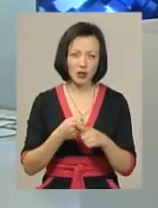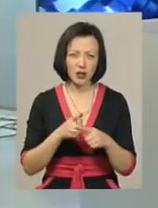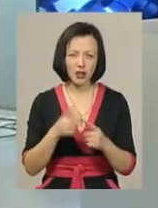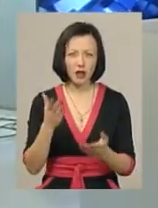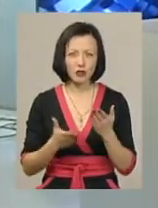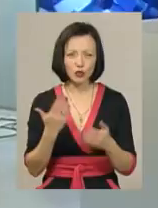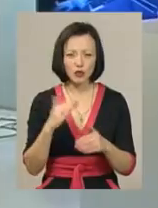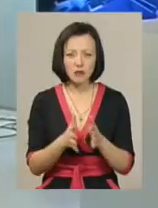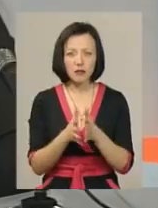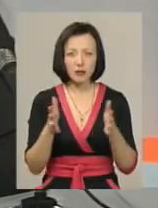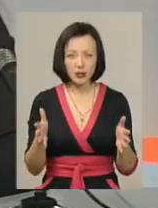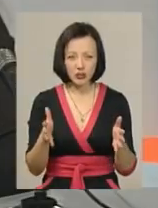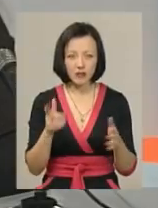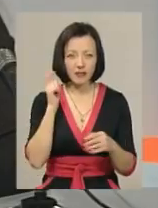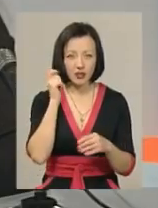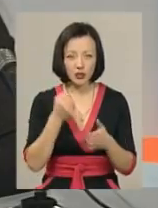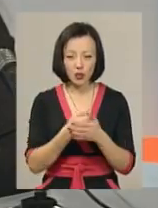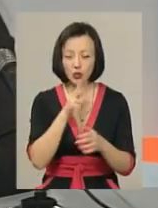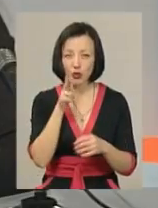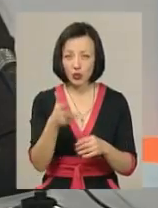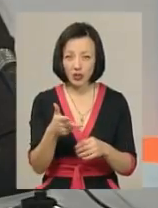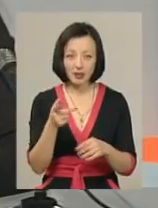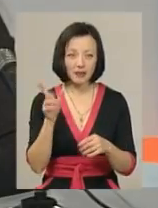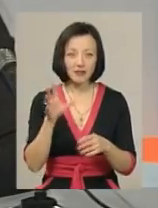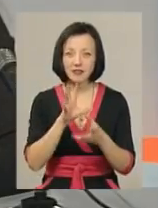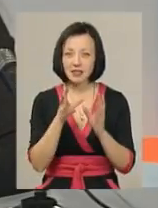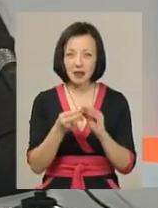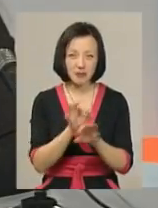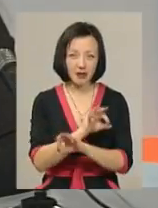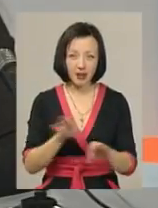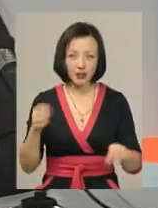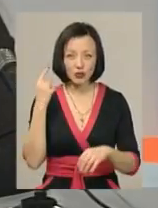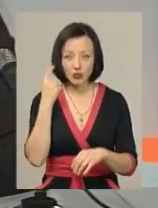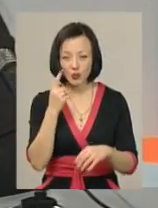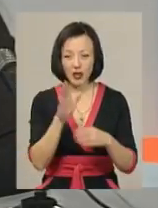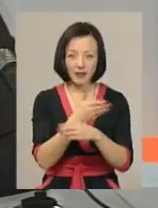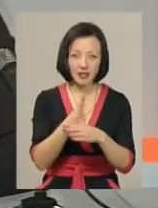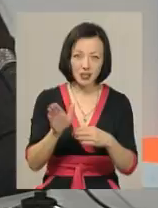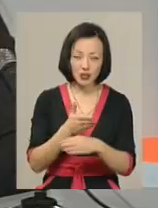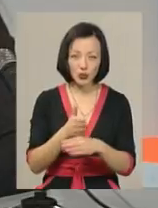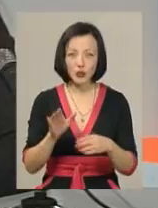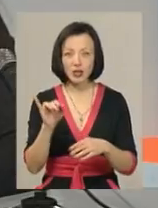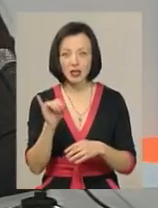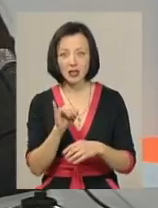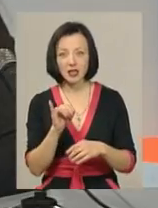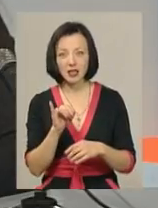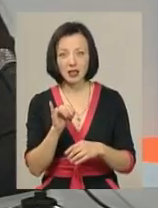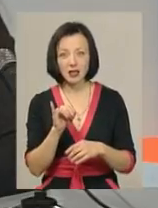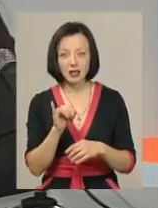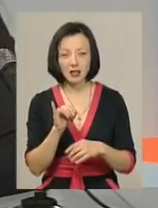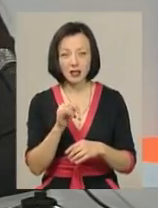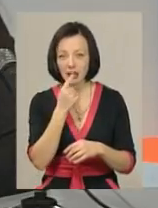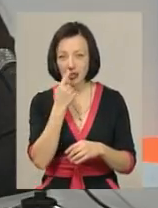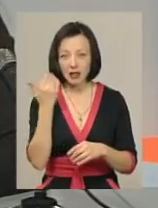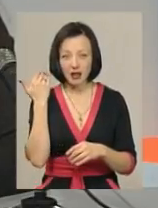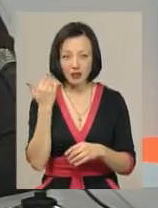якщо її вже більше якщо вже неї вік підходить до трьох років то там вона все вже прекрасно І чує і диференціює і я буквально